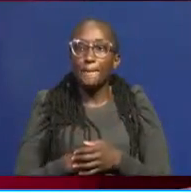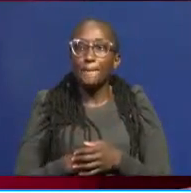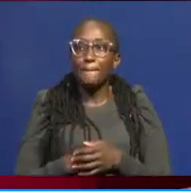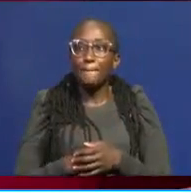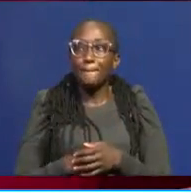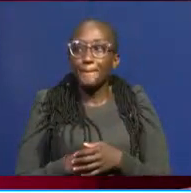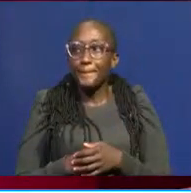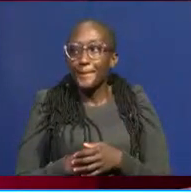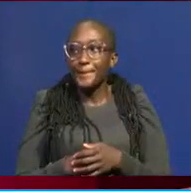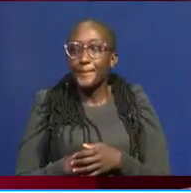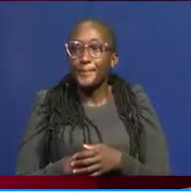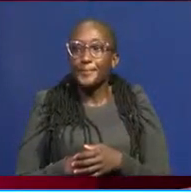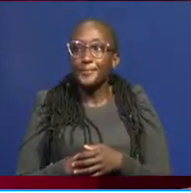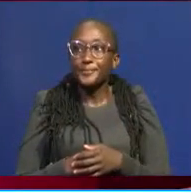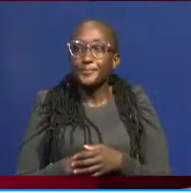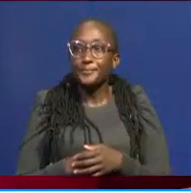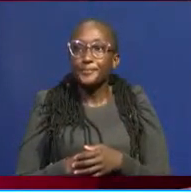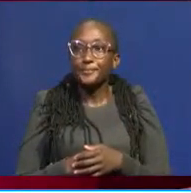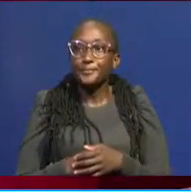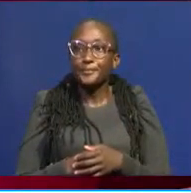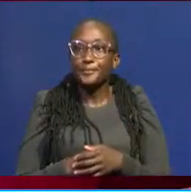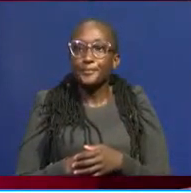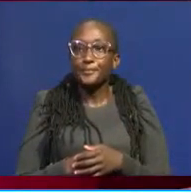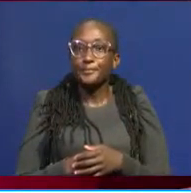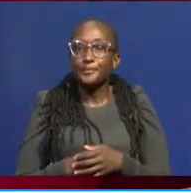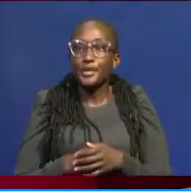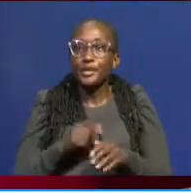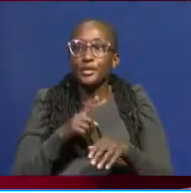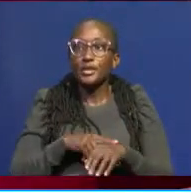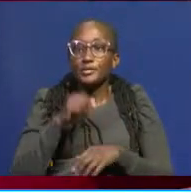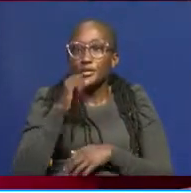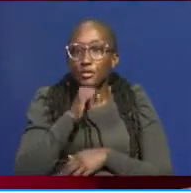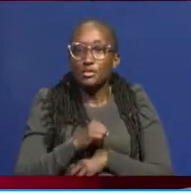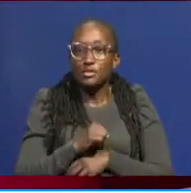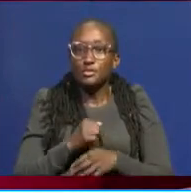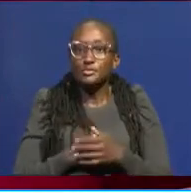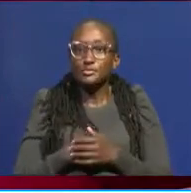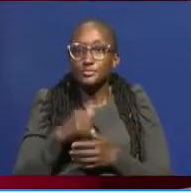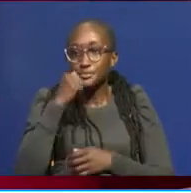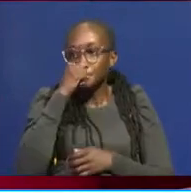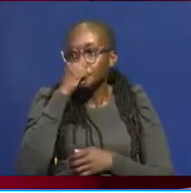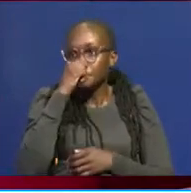hizo savings zao ama hizo pesa walizieka wakati wakiwa wazee. Bwana Spika,